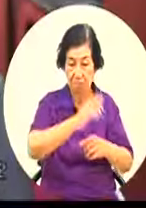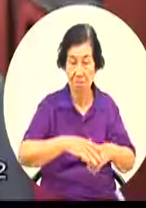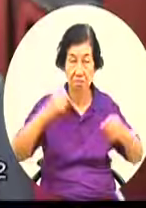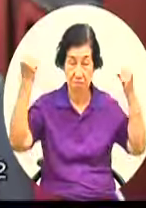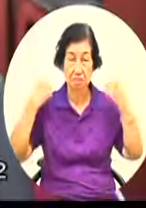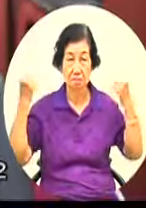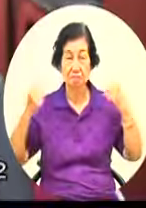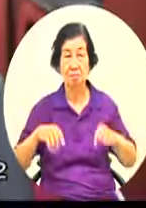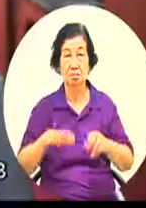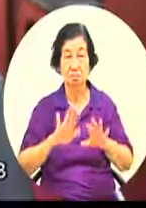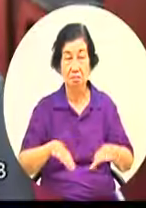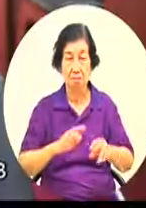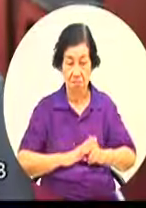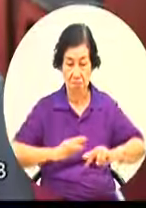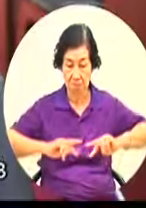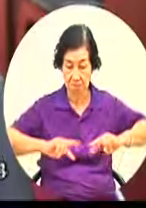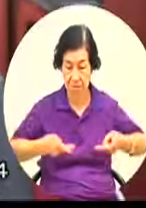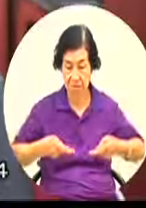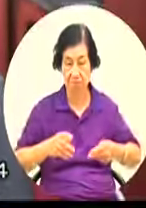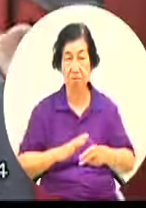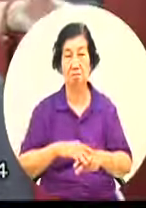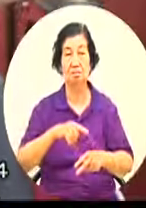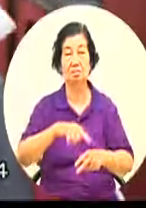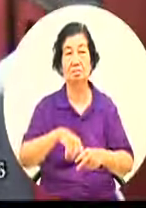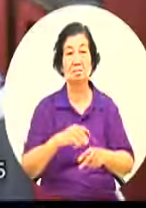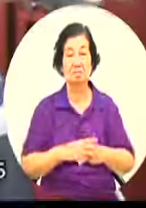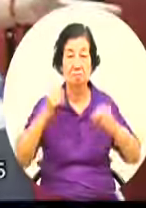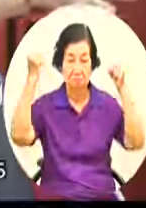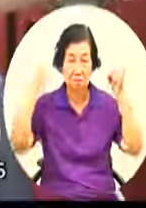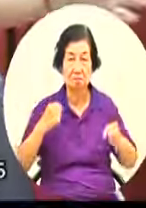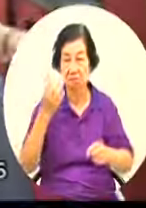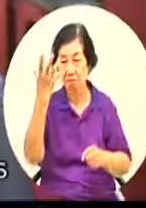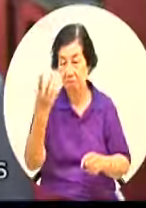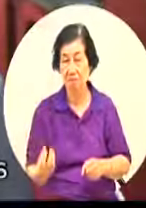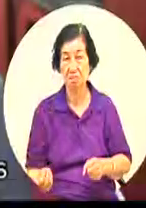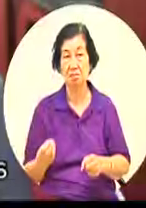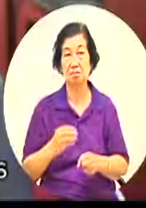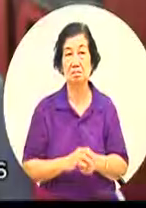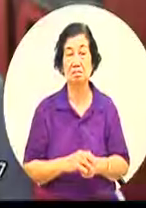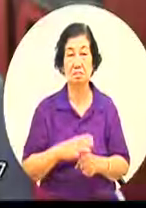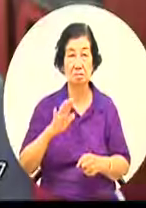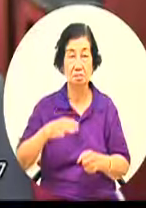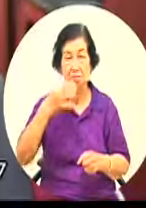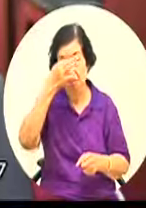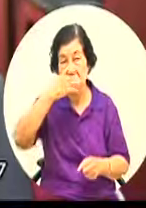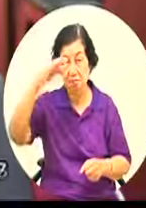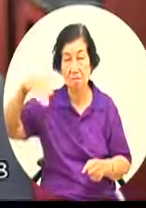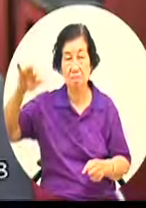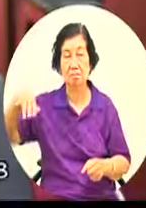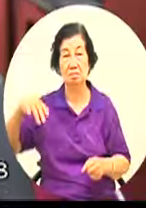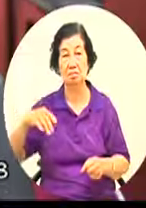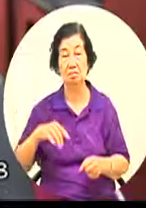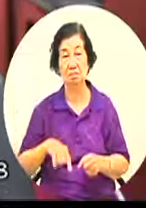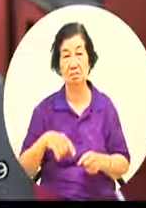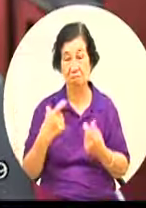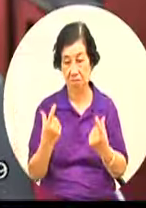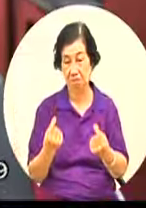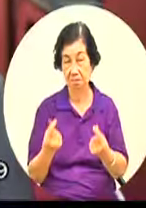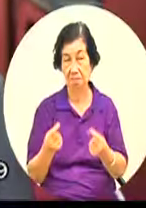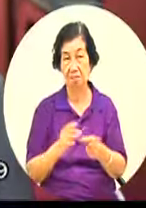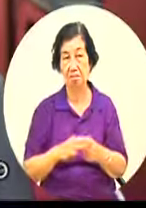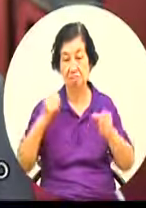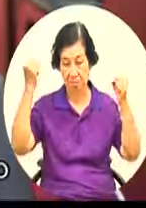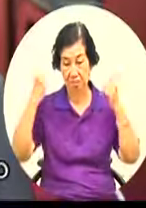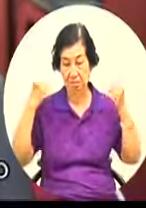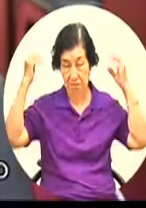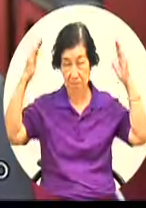没什么人，没什么人，根本的跟猫一样。我们凤山体育场也好，现在好多人在运动。可是当你们要拆掉以后，以